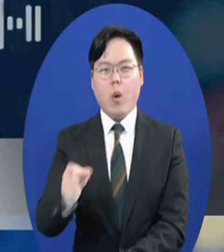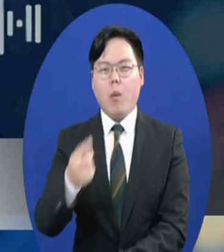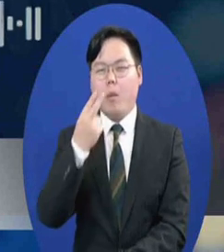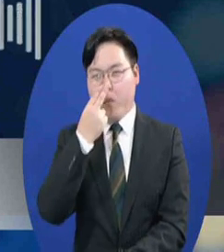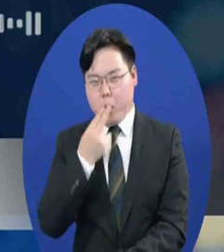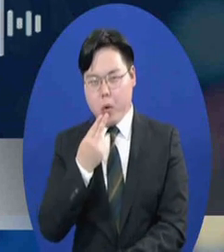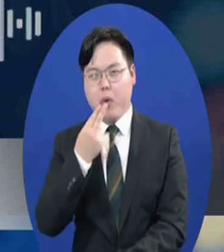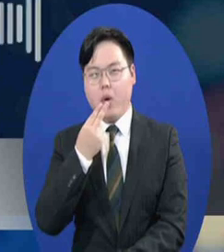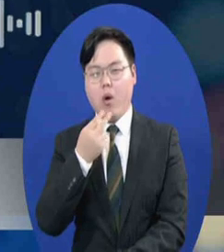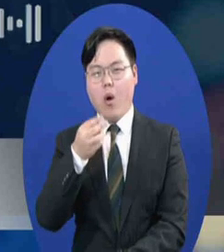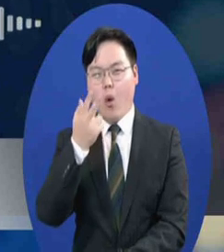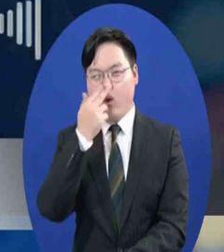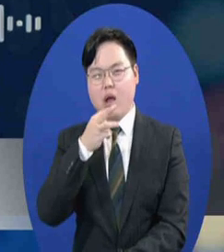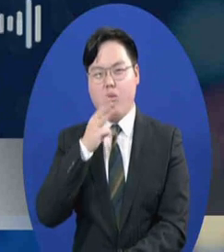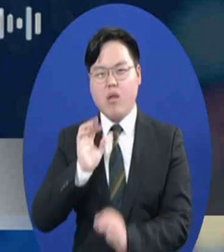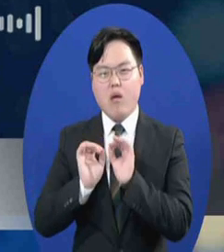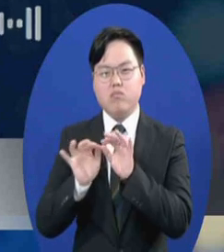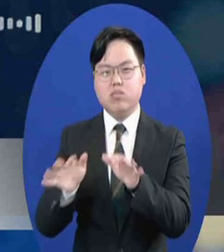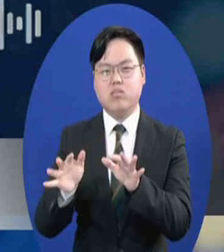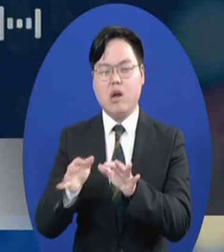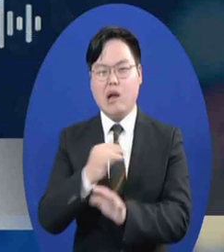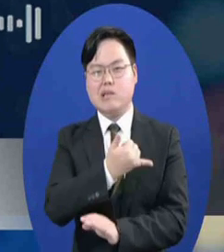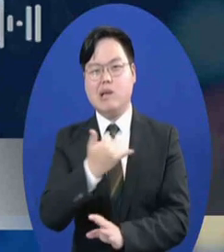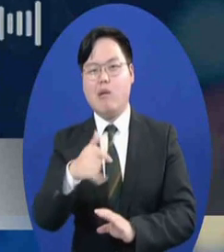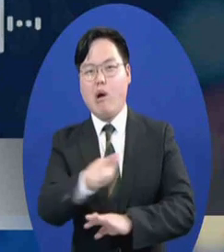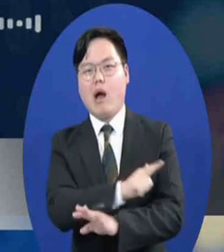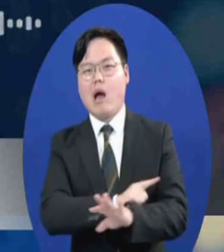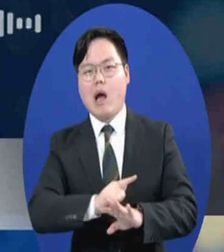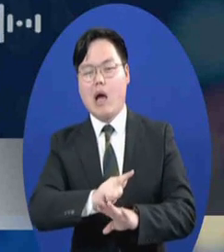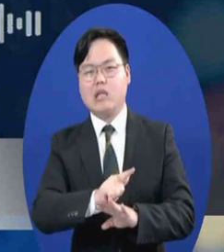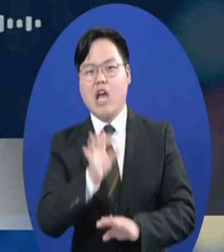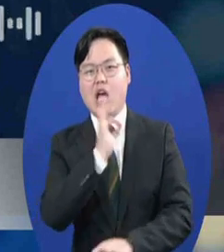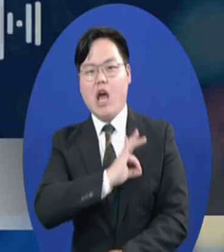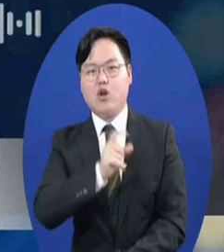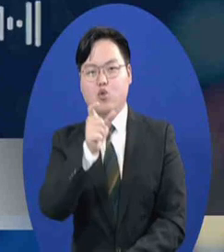нөгөө нэг олон нийтийн доош шуум гарсанаас дарын шатхан төгөлтөнд тийм нөгөө